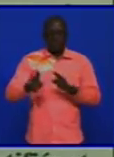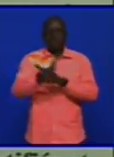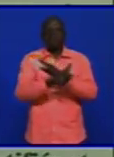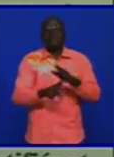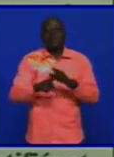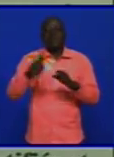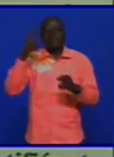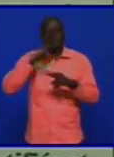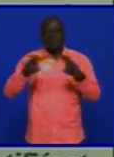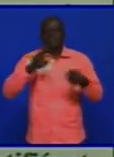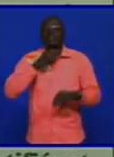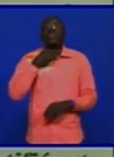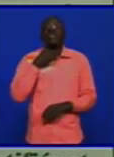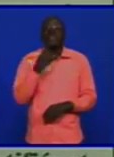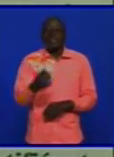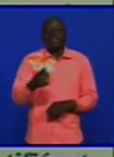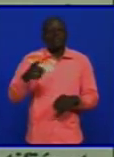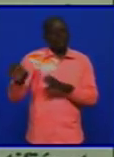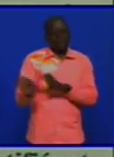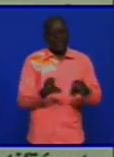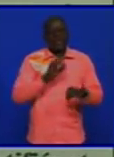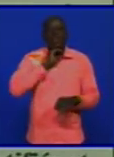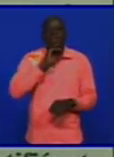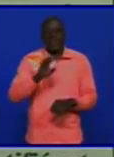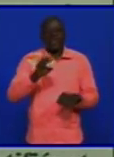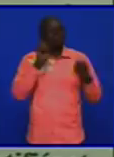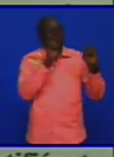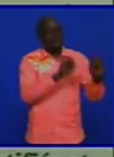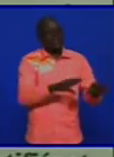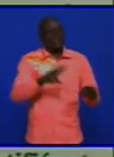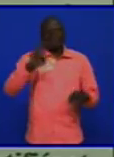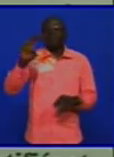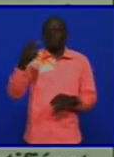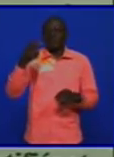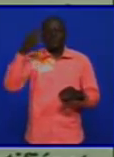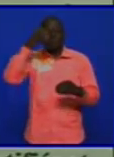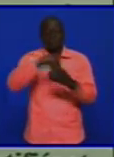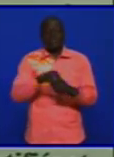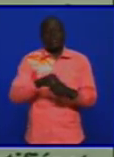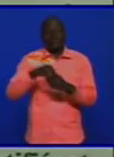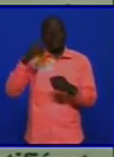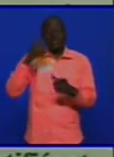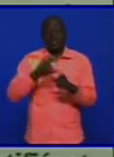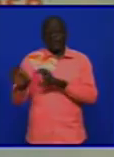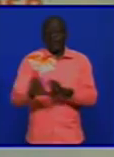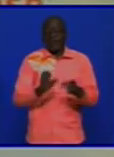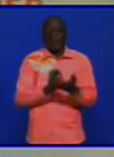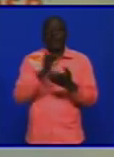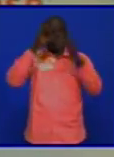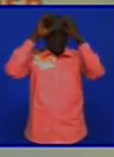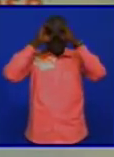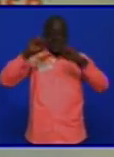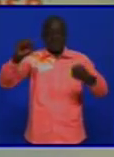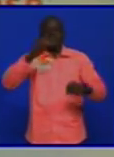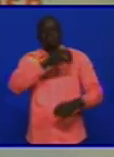ne rien dire, ne rien faire et laisser parler les seconds couteaux dans une orchestration qui sacralise le président candidat.